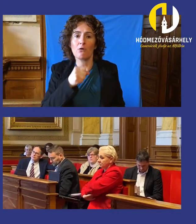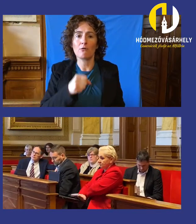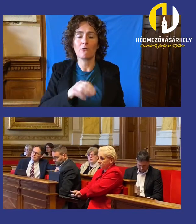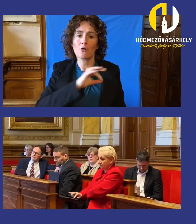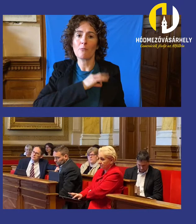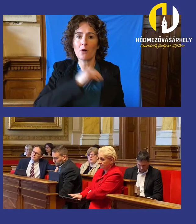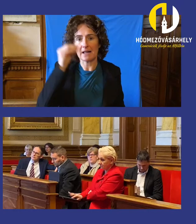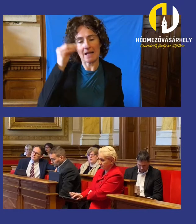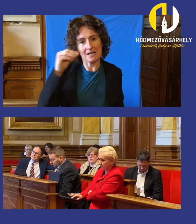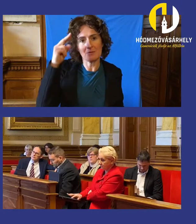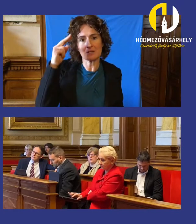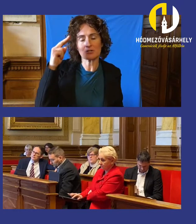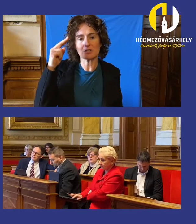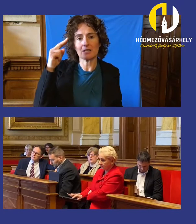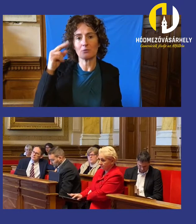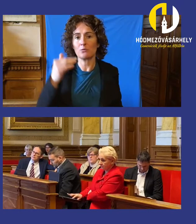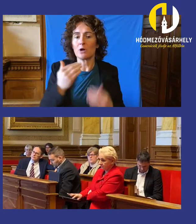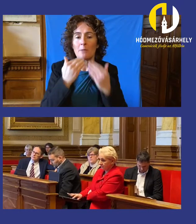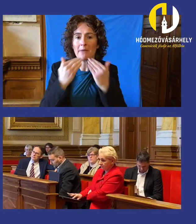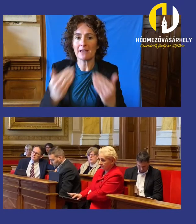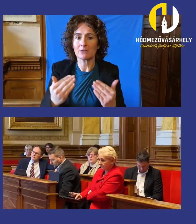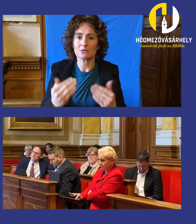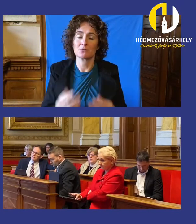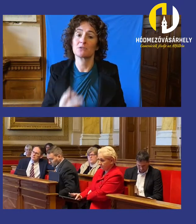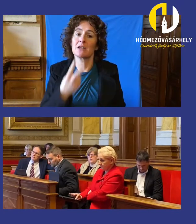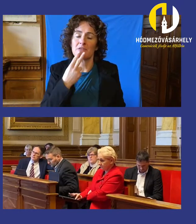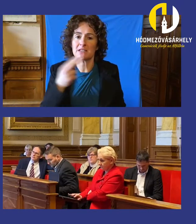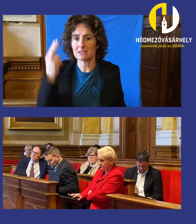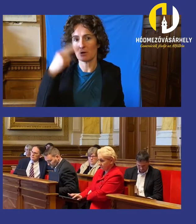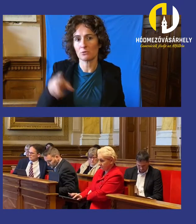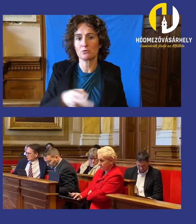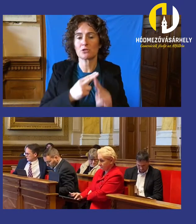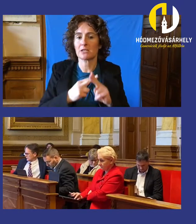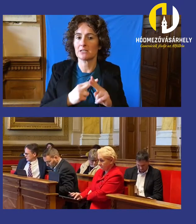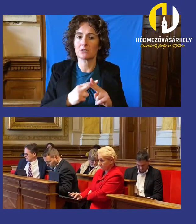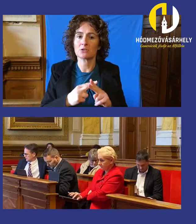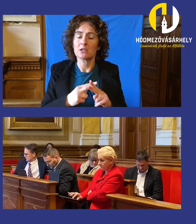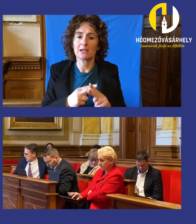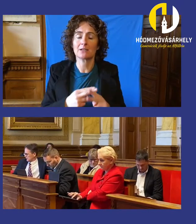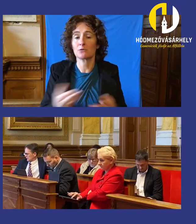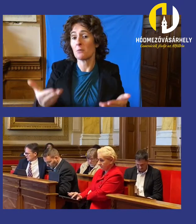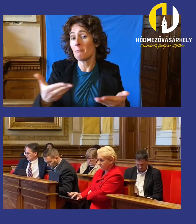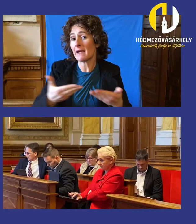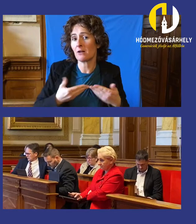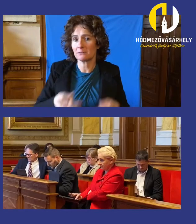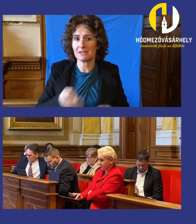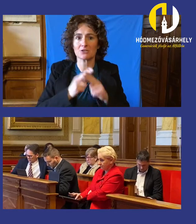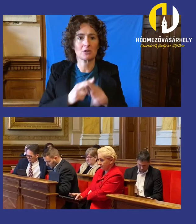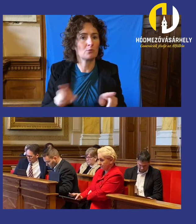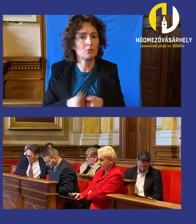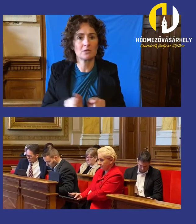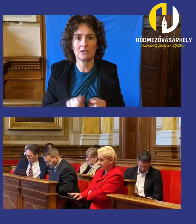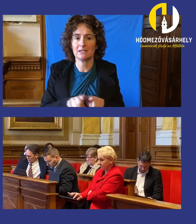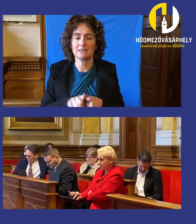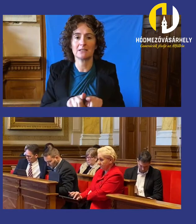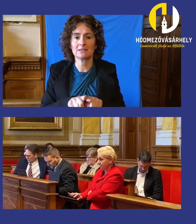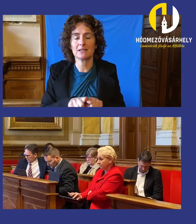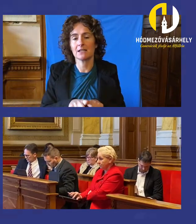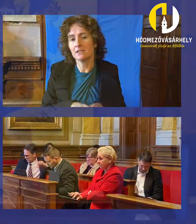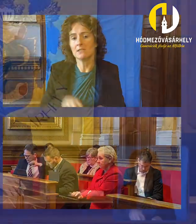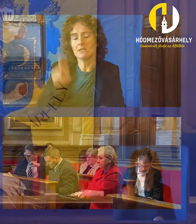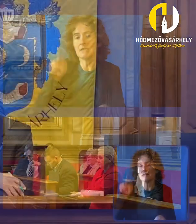Vicman úrnak, a helyi fideszes képviselőnek a segítségét abban, hogy ők megkapják ezt a segítséget. Ugyanezt tette Szentedre, Baja és a